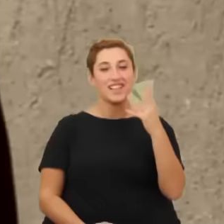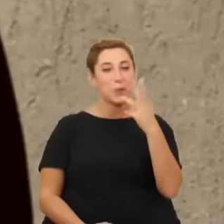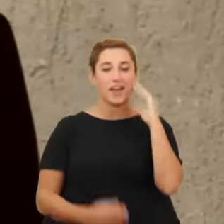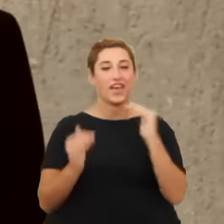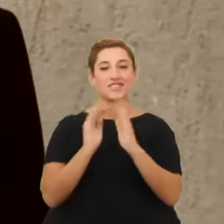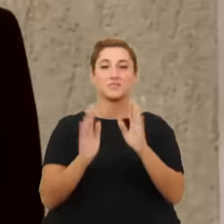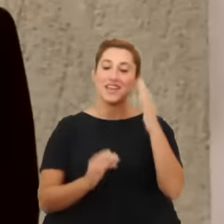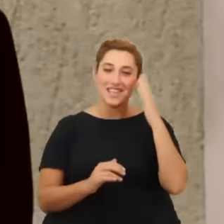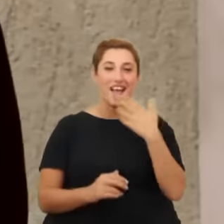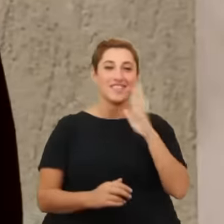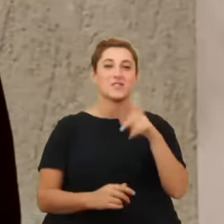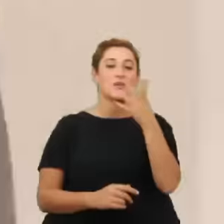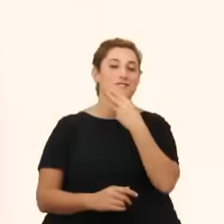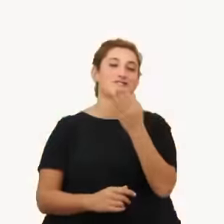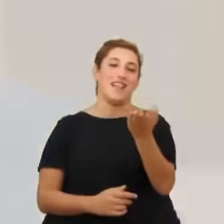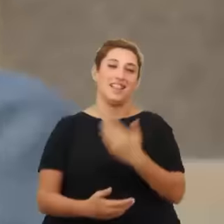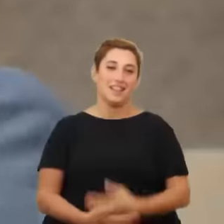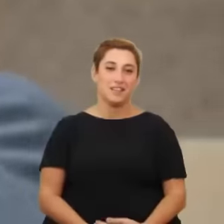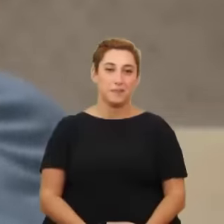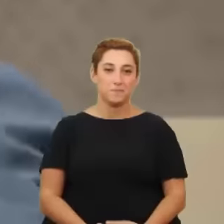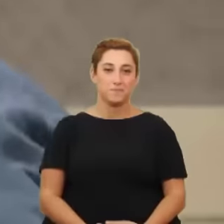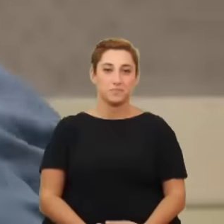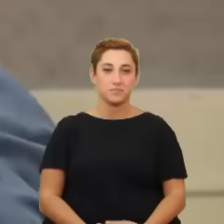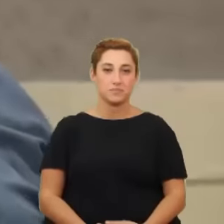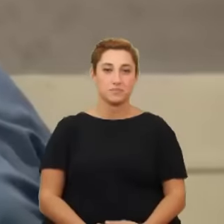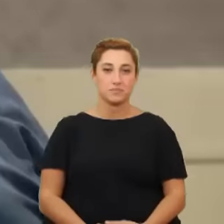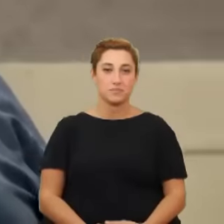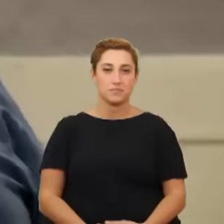çok yakışmış. Sağ ol kız. O senin güzelliğin.